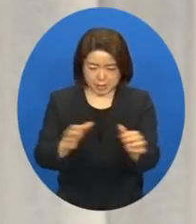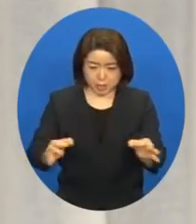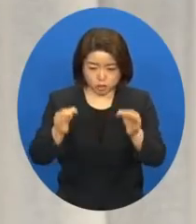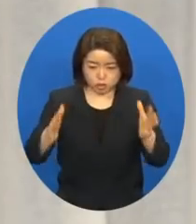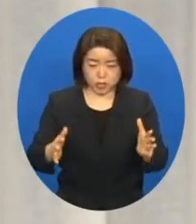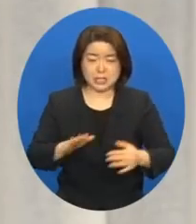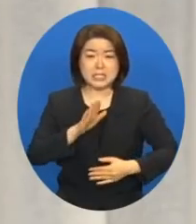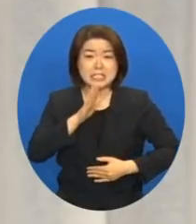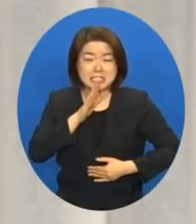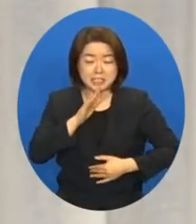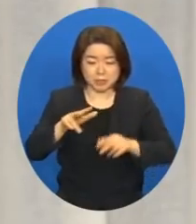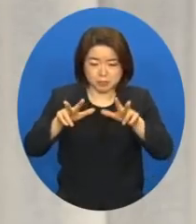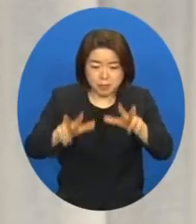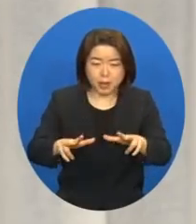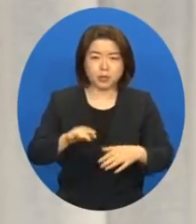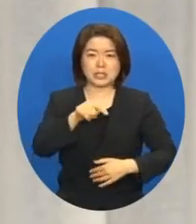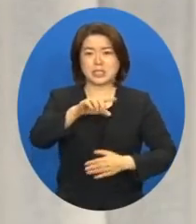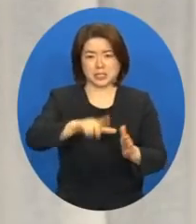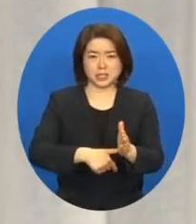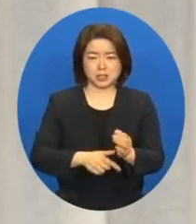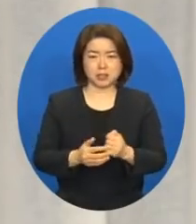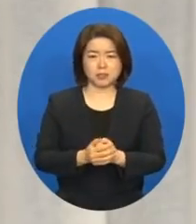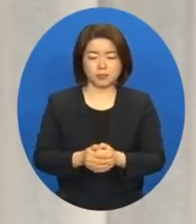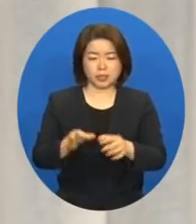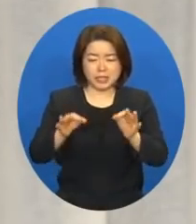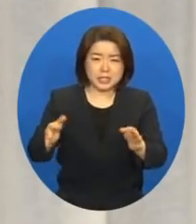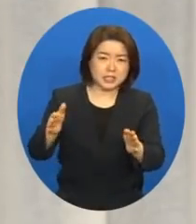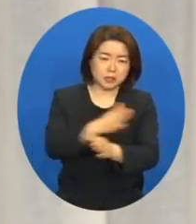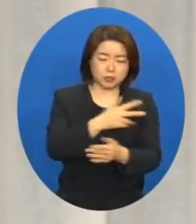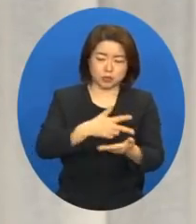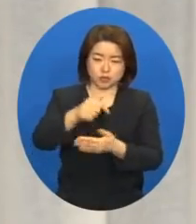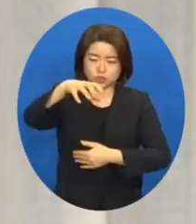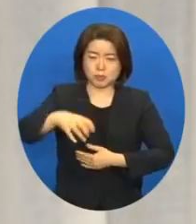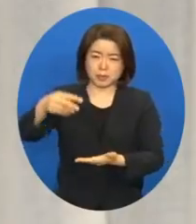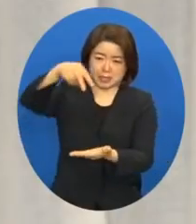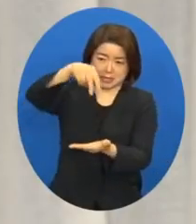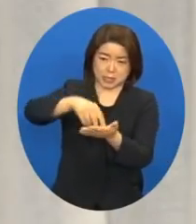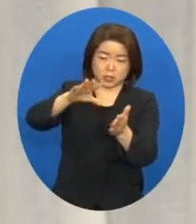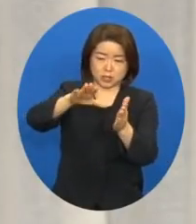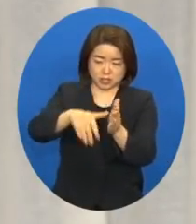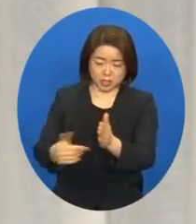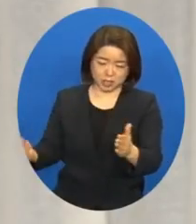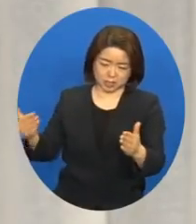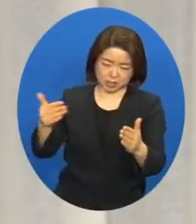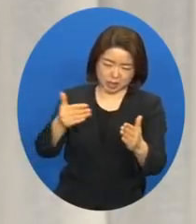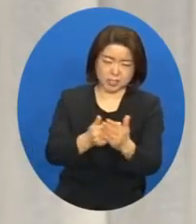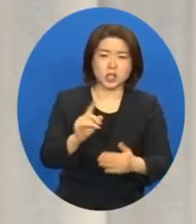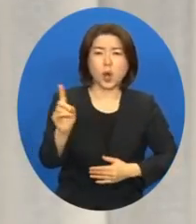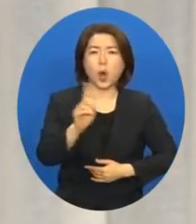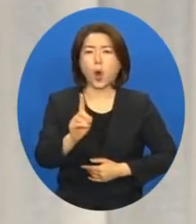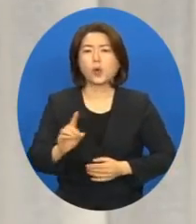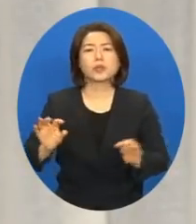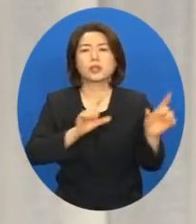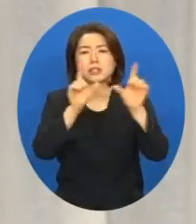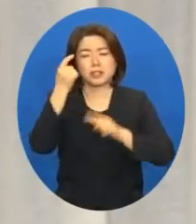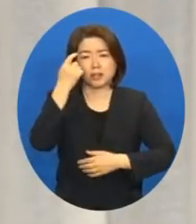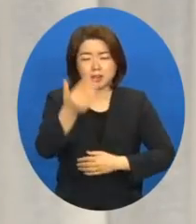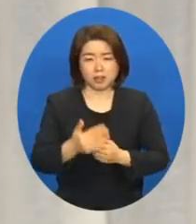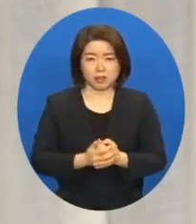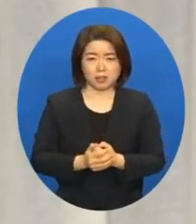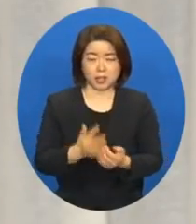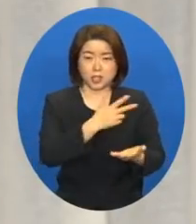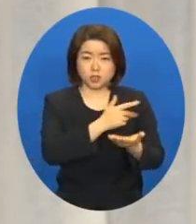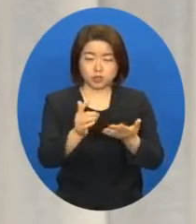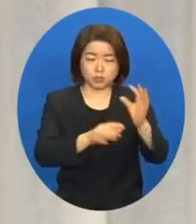시간입니다. 이제부터 우리가 주님 앞에 설 때까지 어떻게 사실 거예요? 주님은 포도나무고